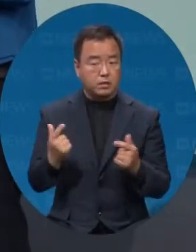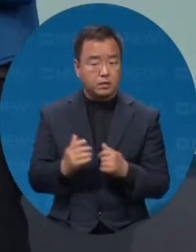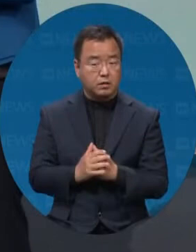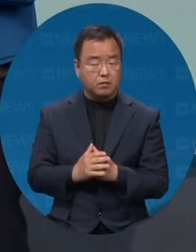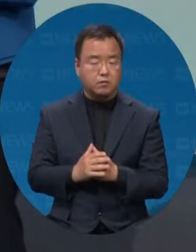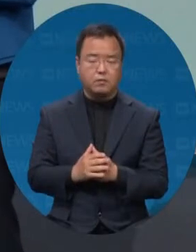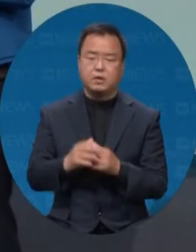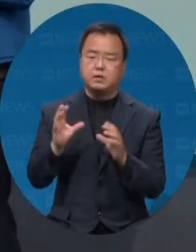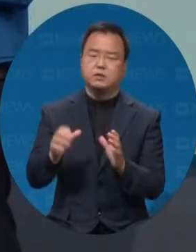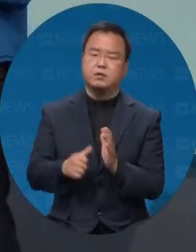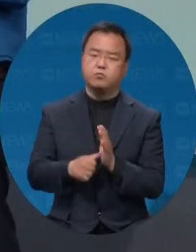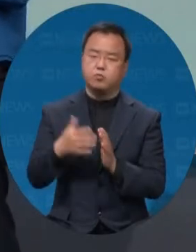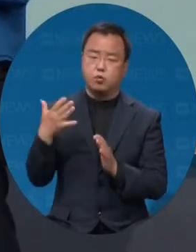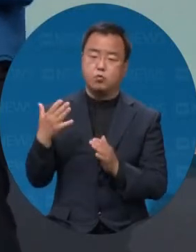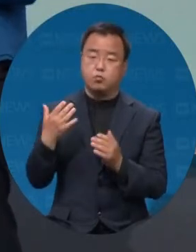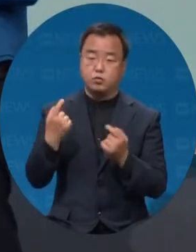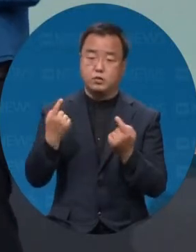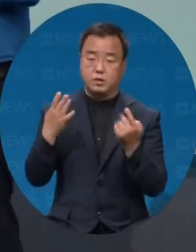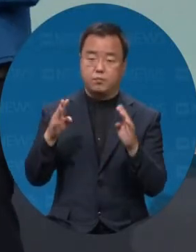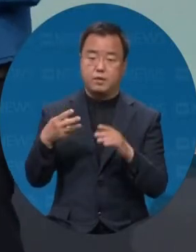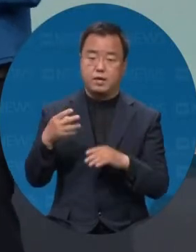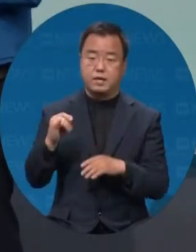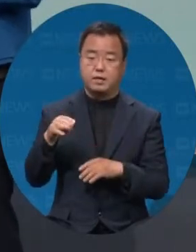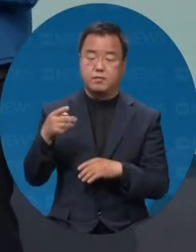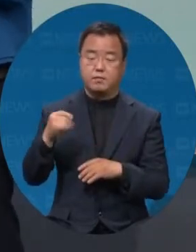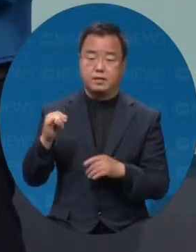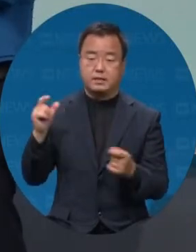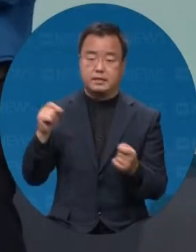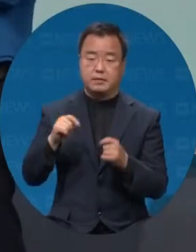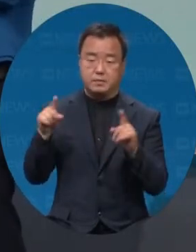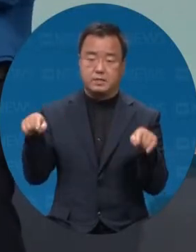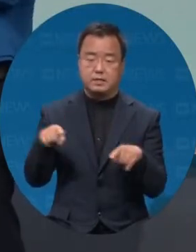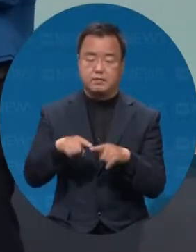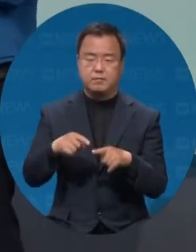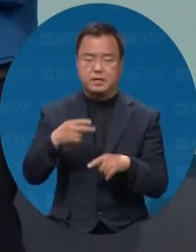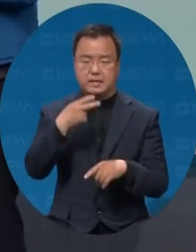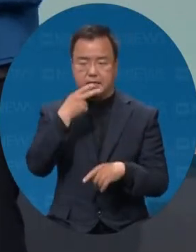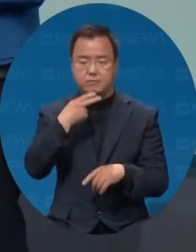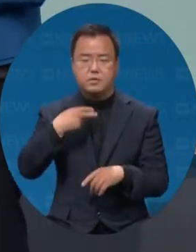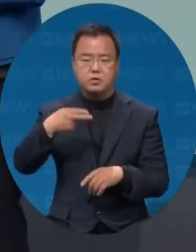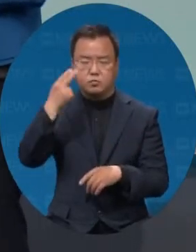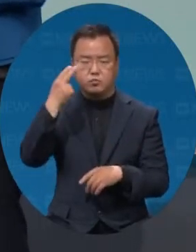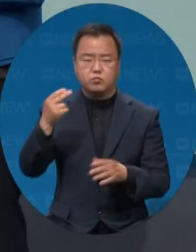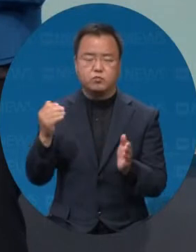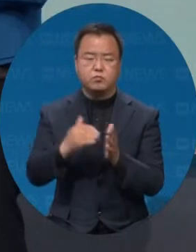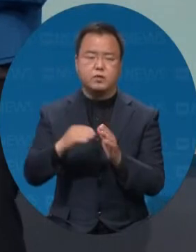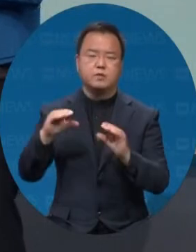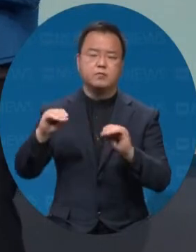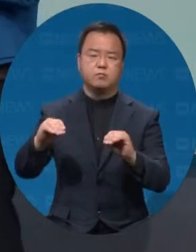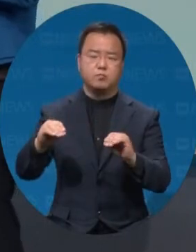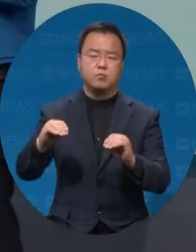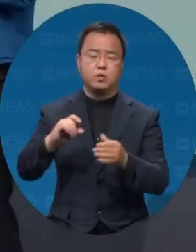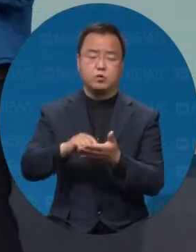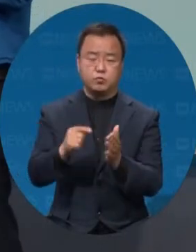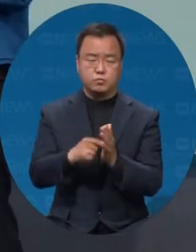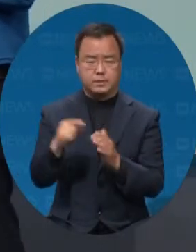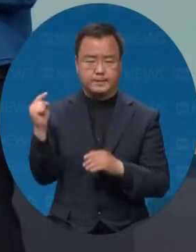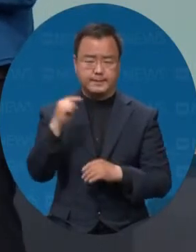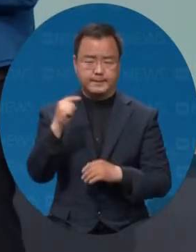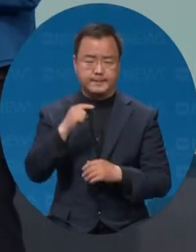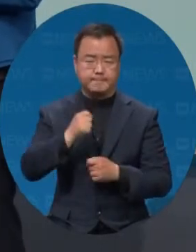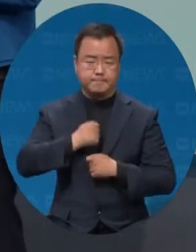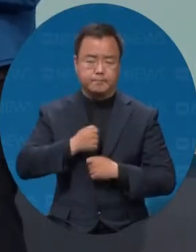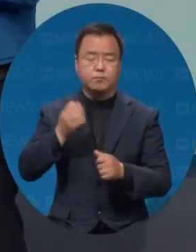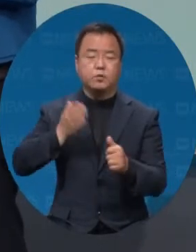명문인 리버티 계약은 평소 짧은 치마와 흡연 음주 까지 금자 정도로 엄격한 행동 규범을 강조하기 로 잘